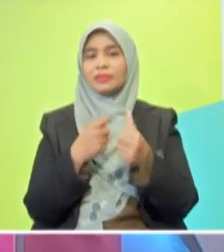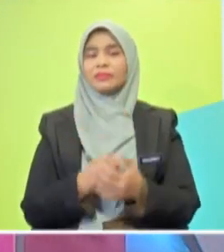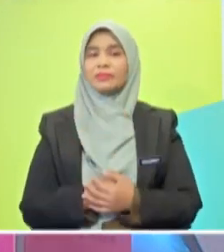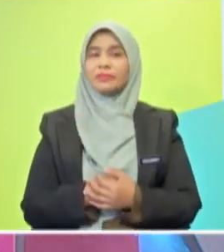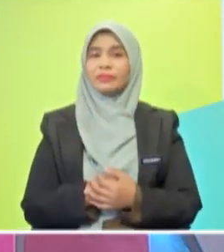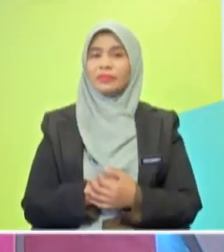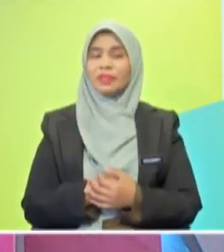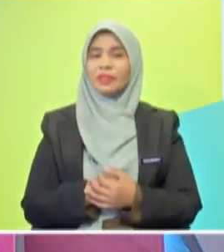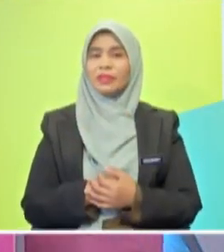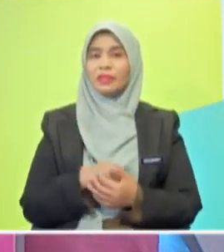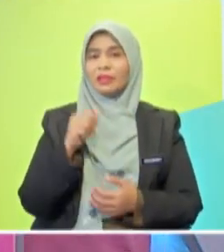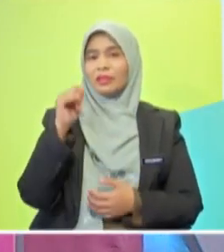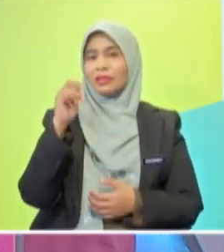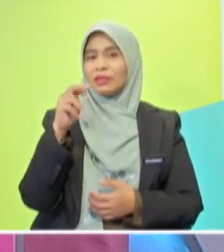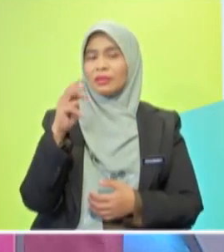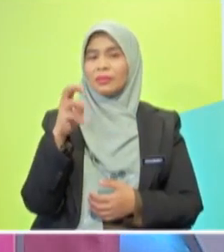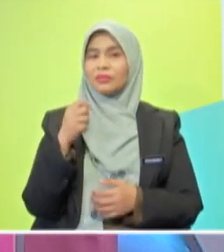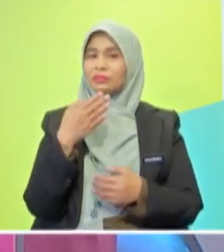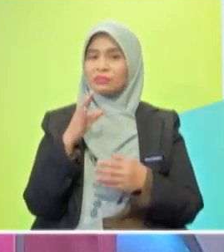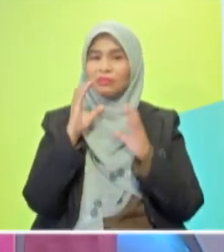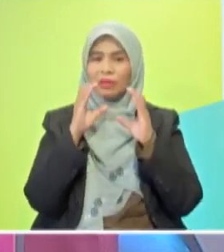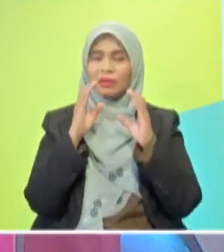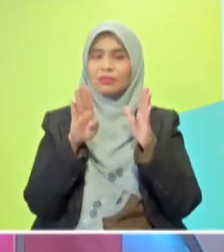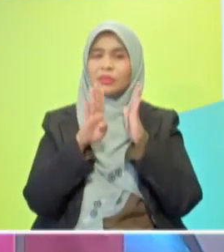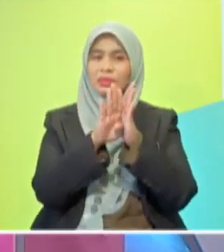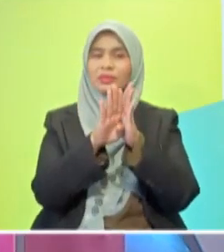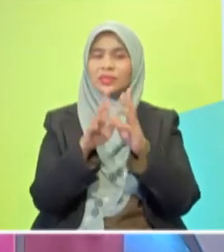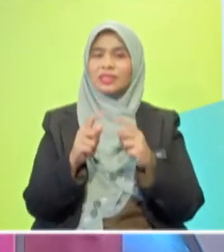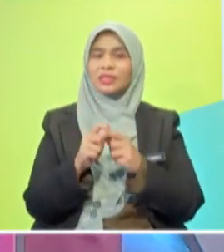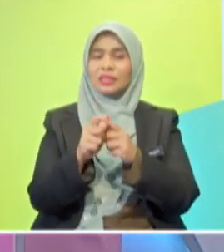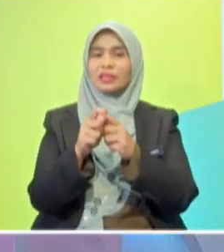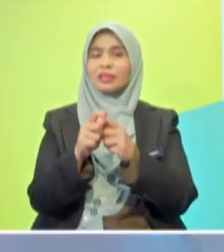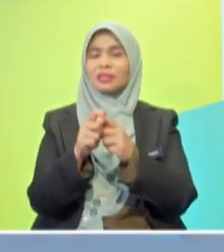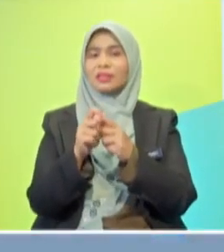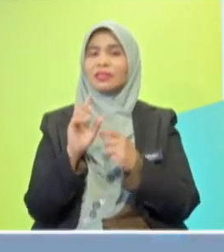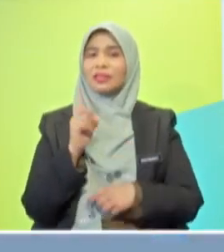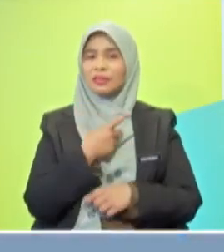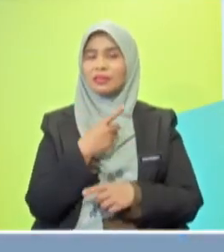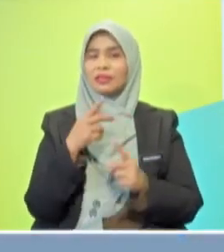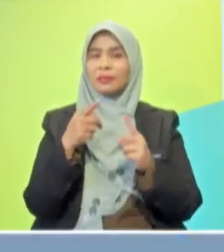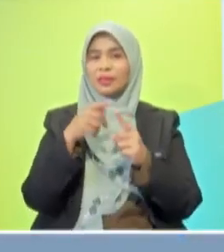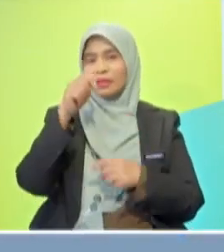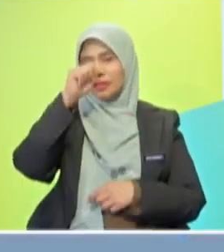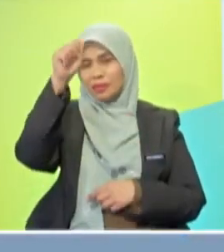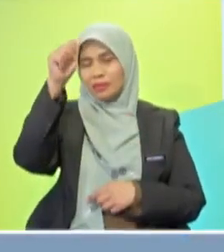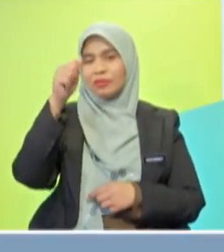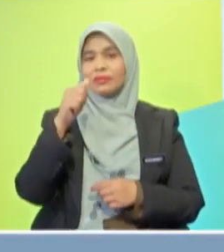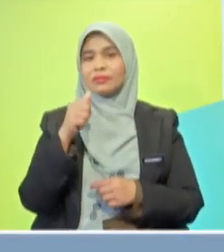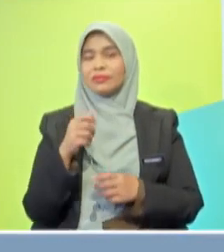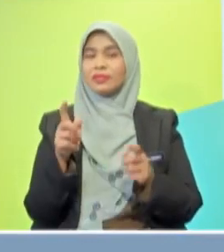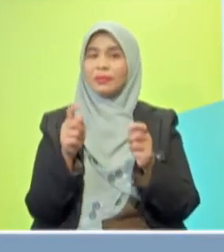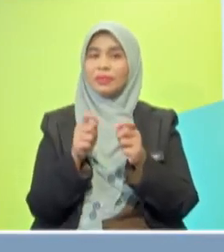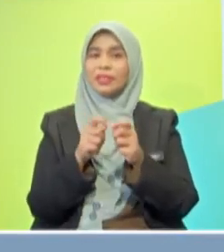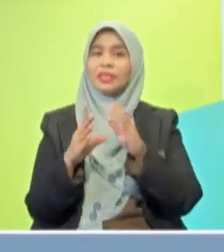tadi Aiman dah cakap membuktikan ketaatan kita terhadap perintah Allah. Seperti mana